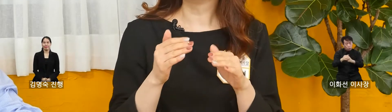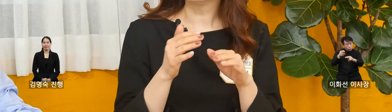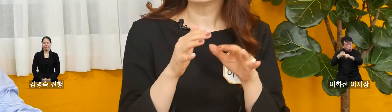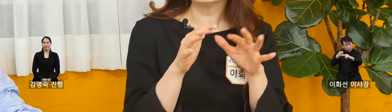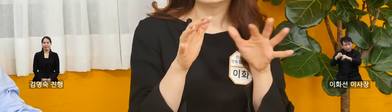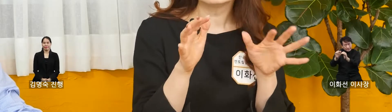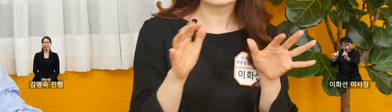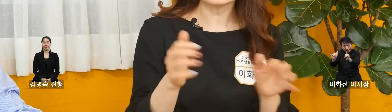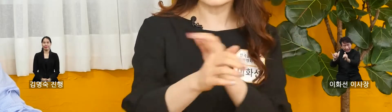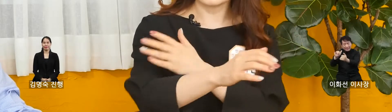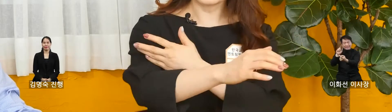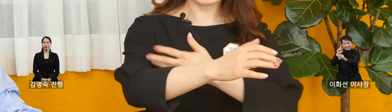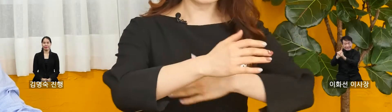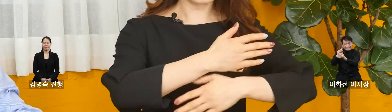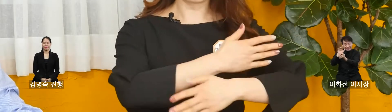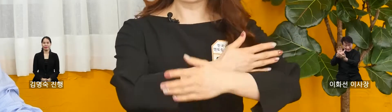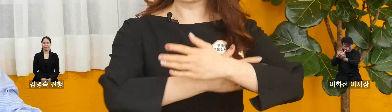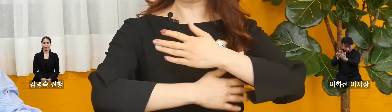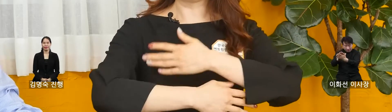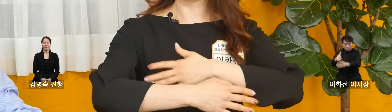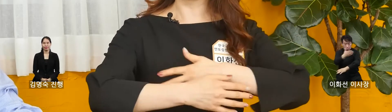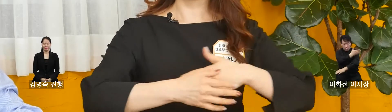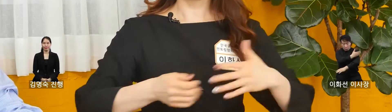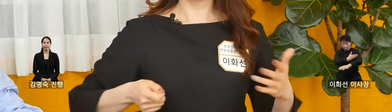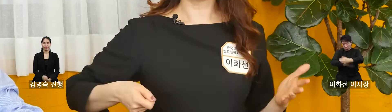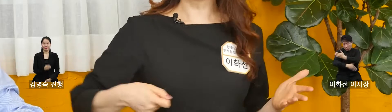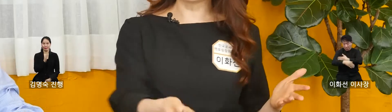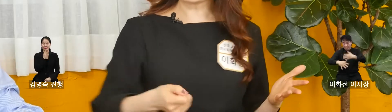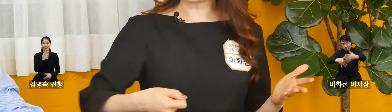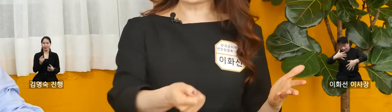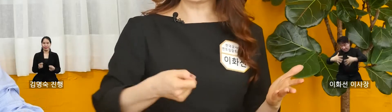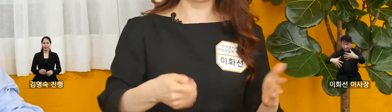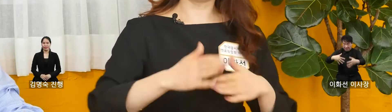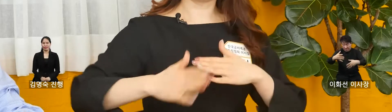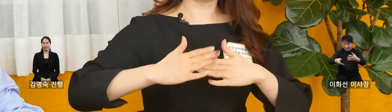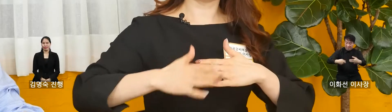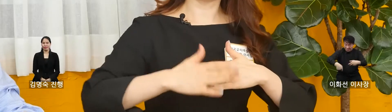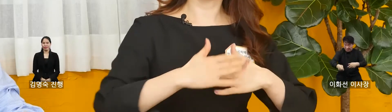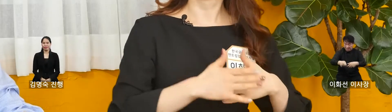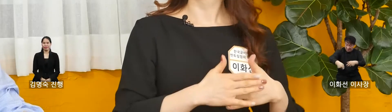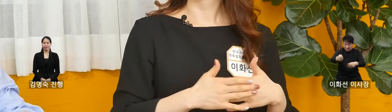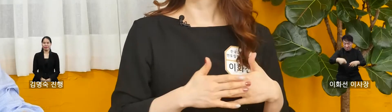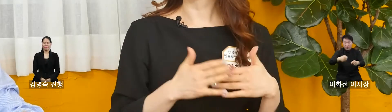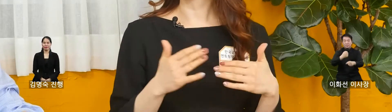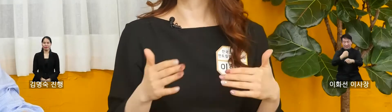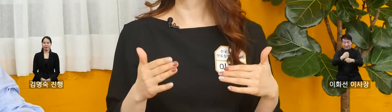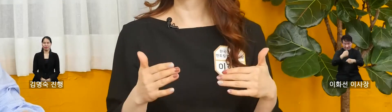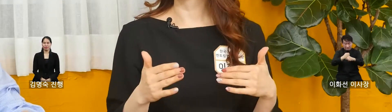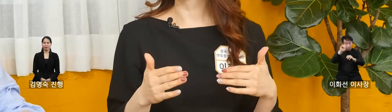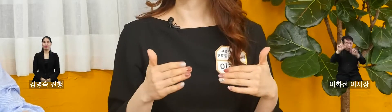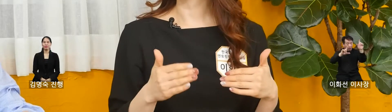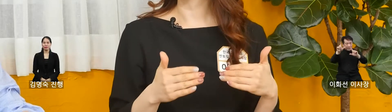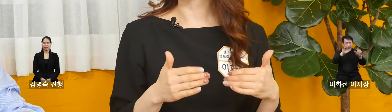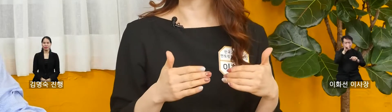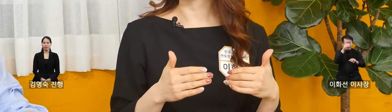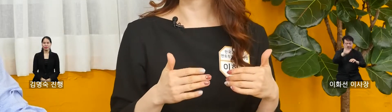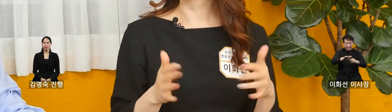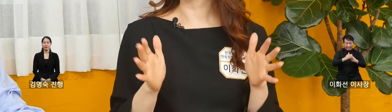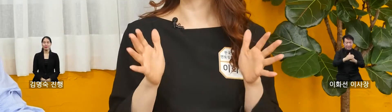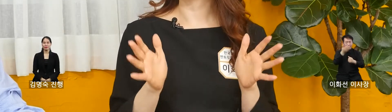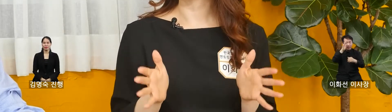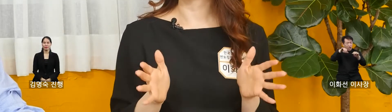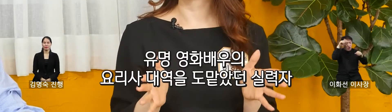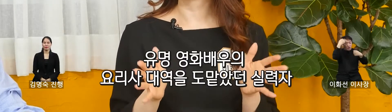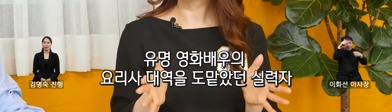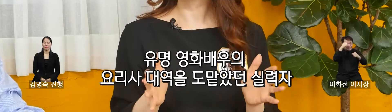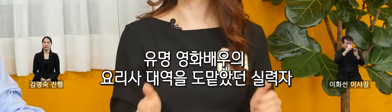요리사들이 요리를 하는 컷이 여기까지 나오잖아요. 웍을 막 다다다다다. 그리고 영화 배우들이 좀 서툴겠죠.